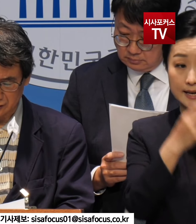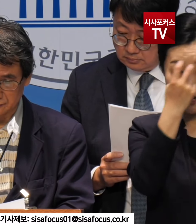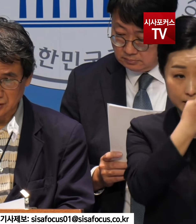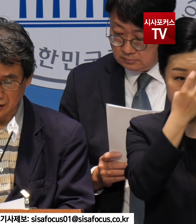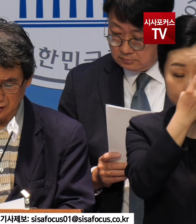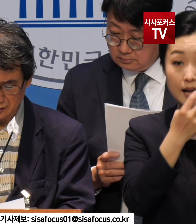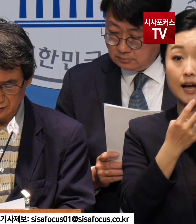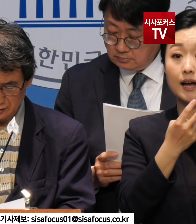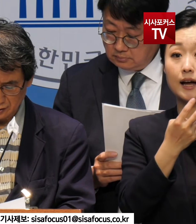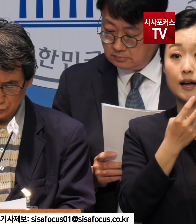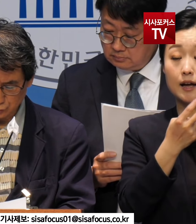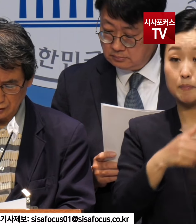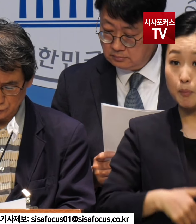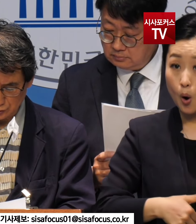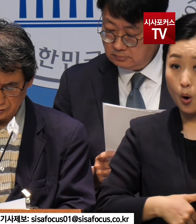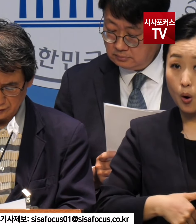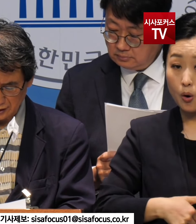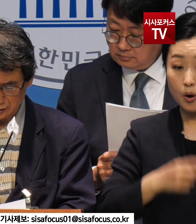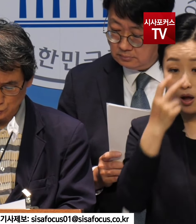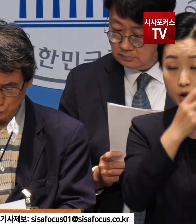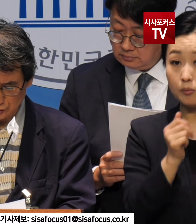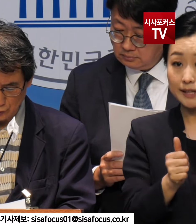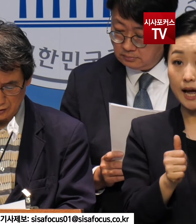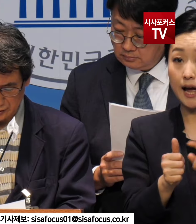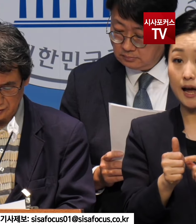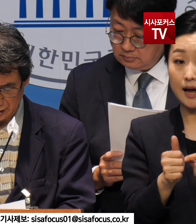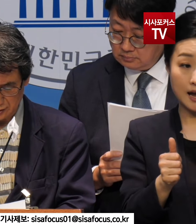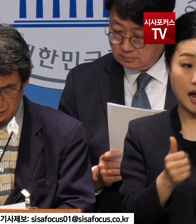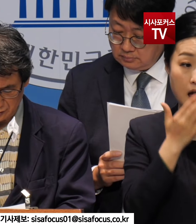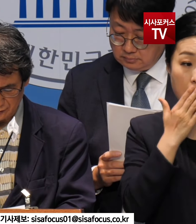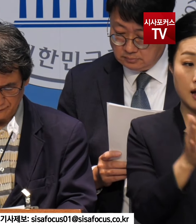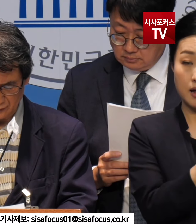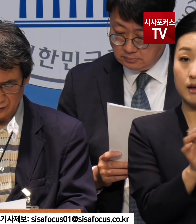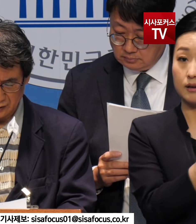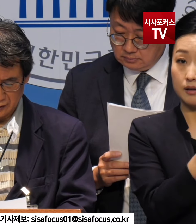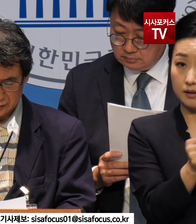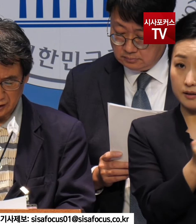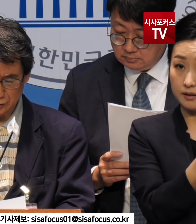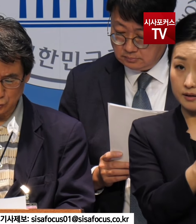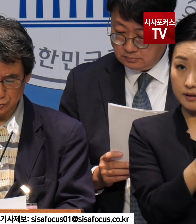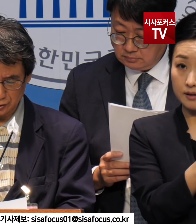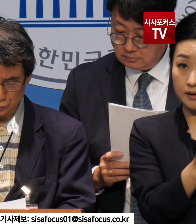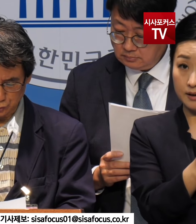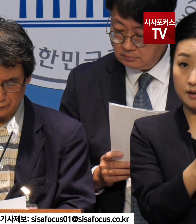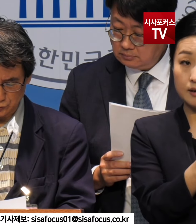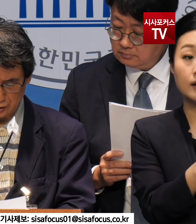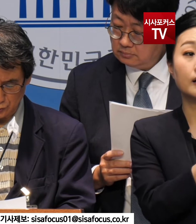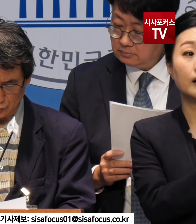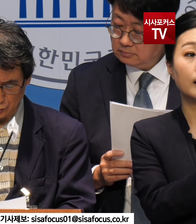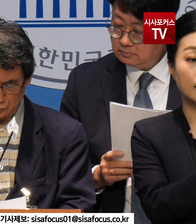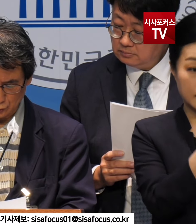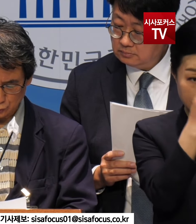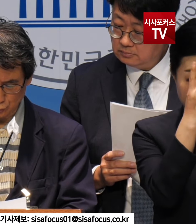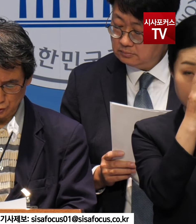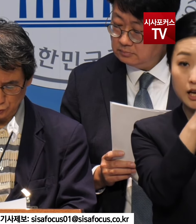감시해야 할 검사가 수감 중인 사기꾼들과 결탁이 되어 사기꾼들은 수감